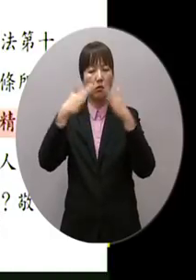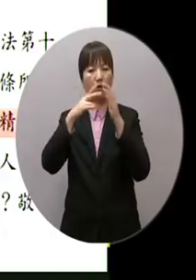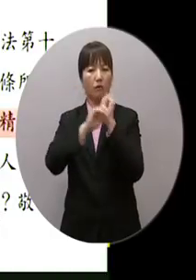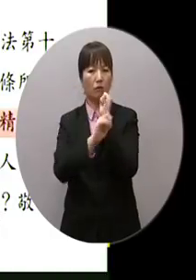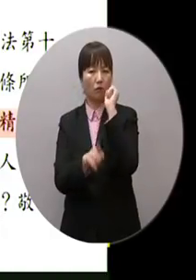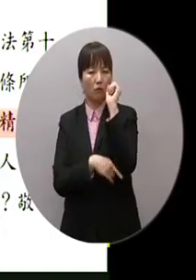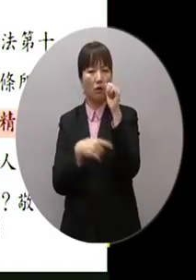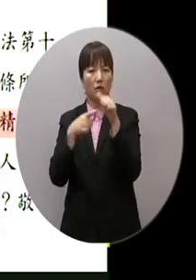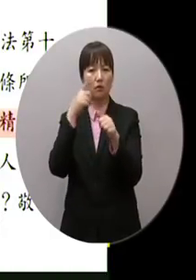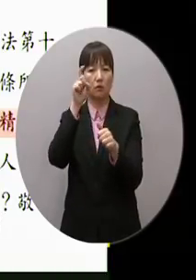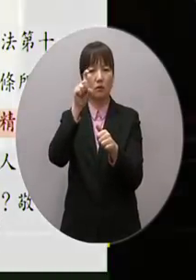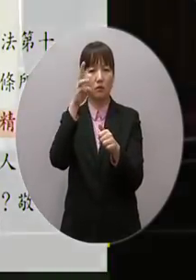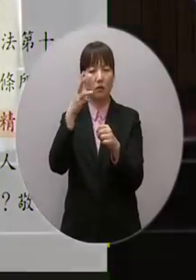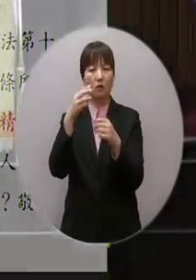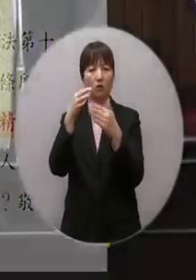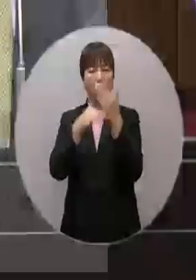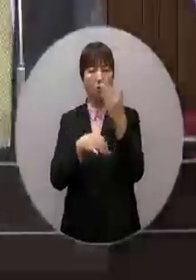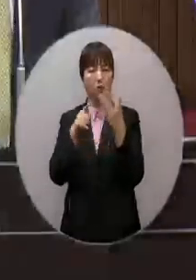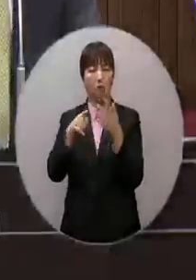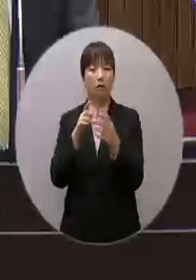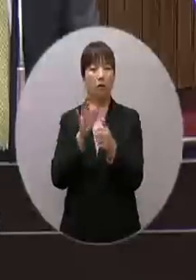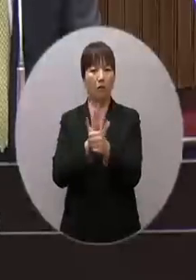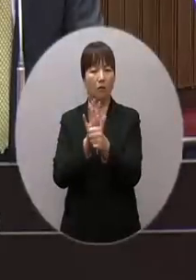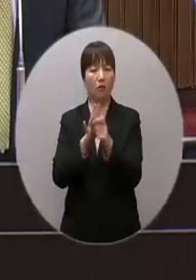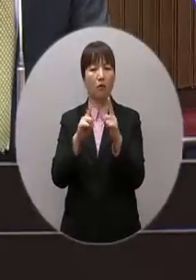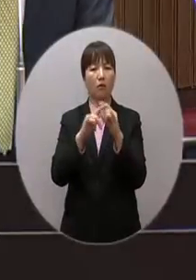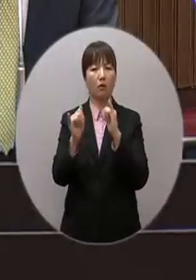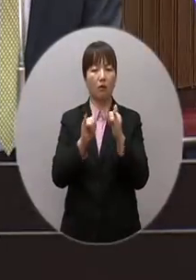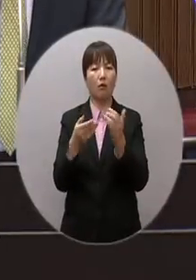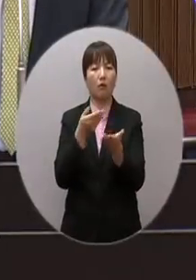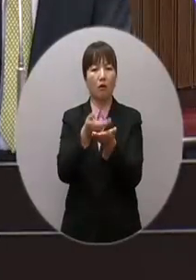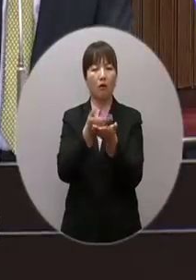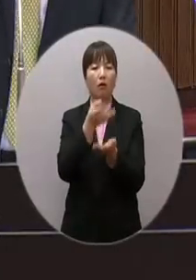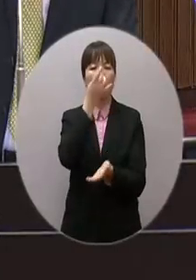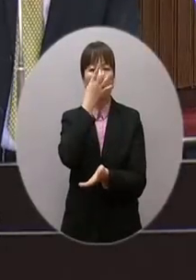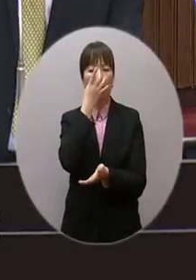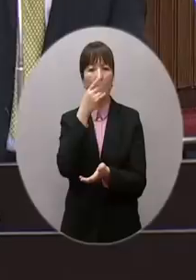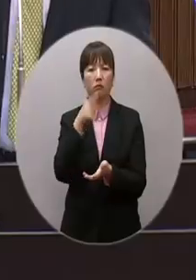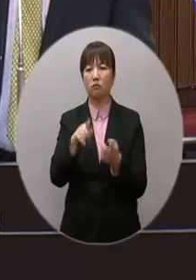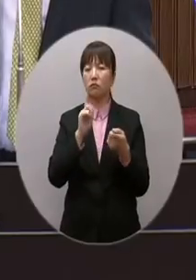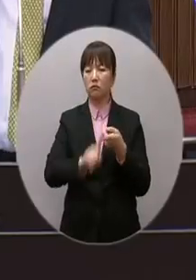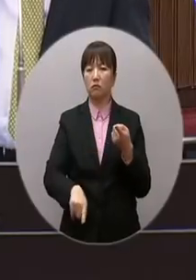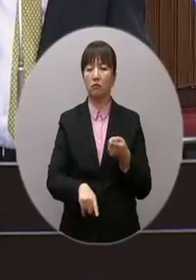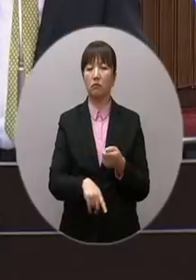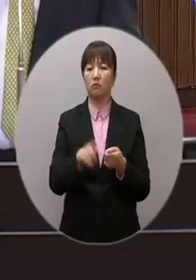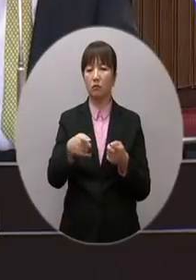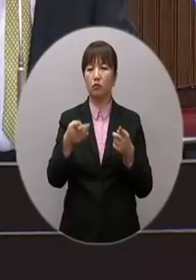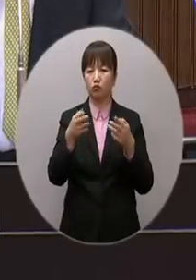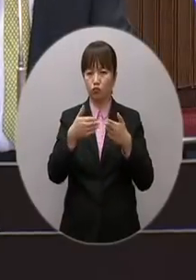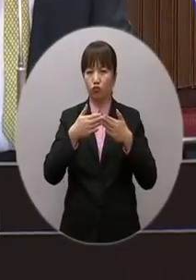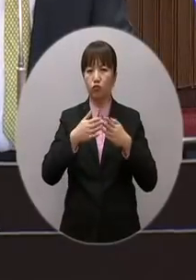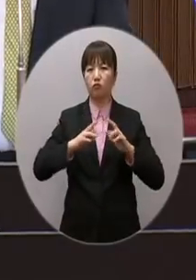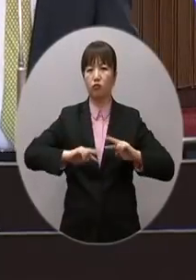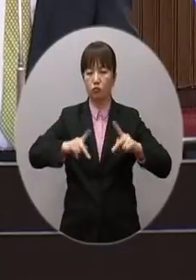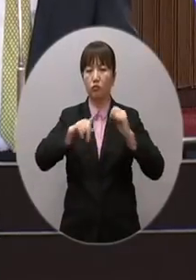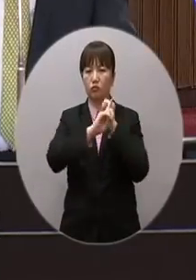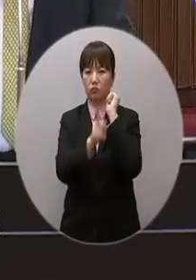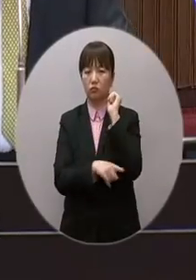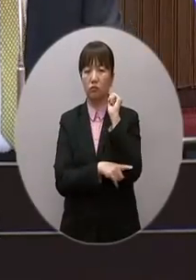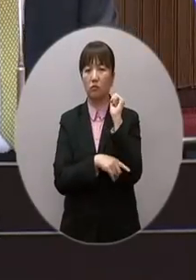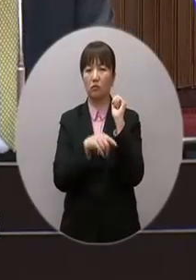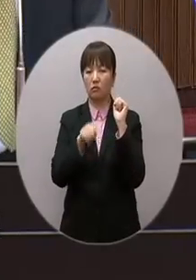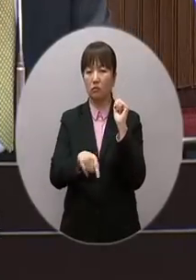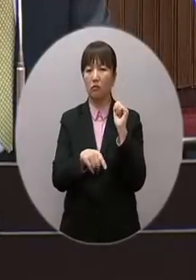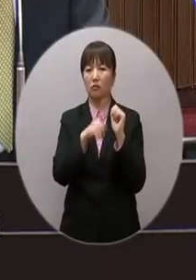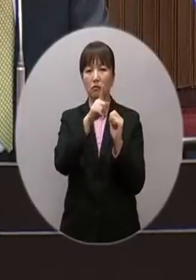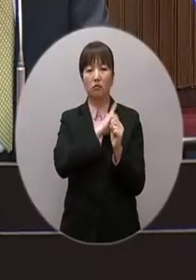法13条特别的要件让我们的人民求偿无门，这是不对的。这应该要改，这样子的立